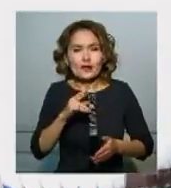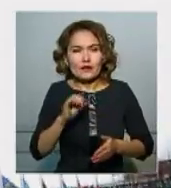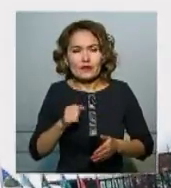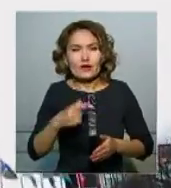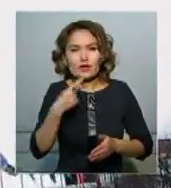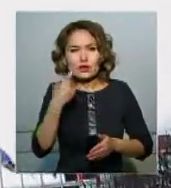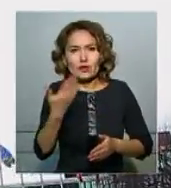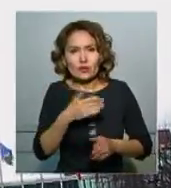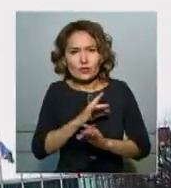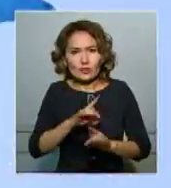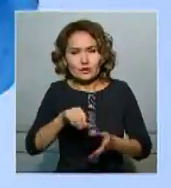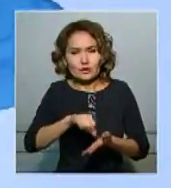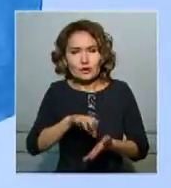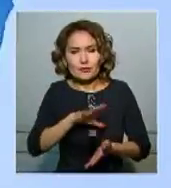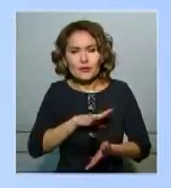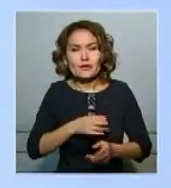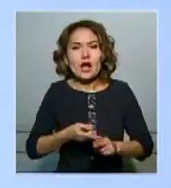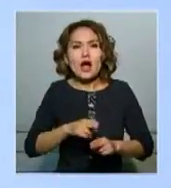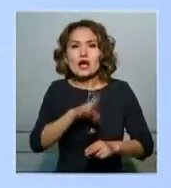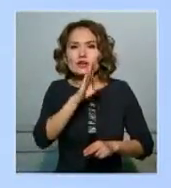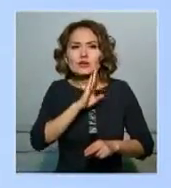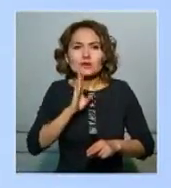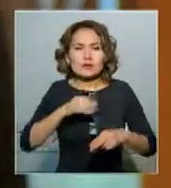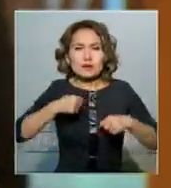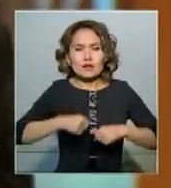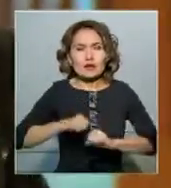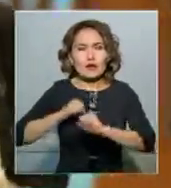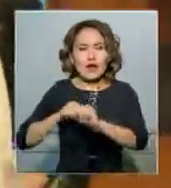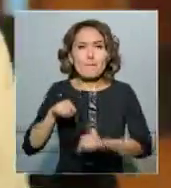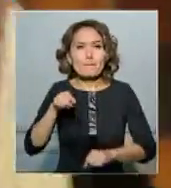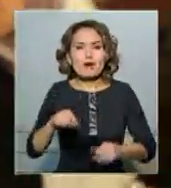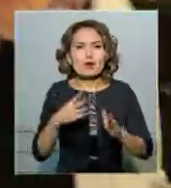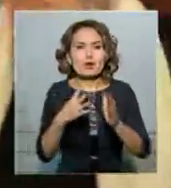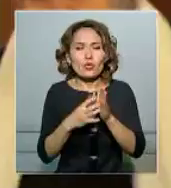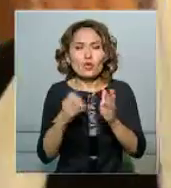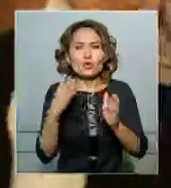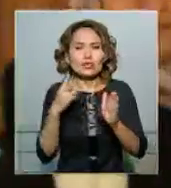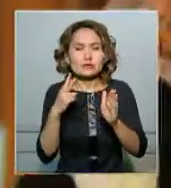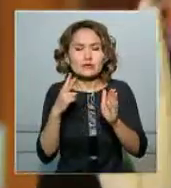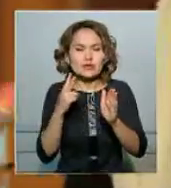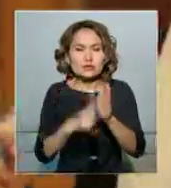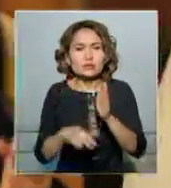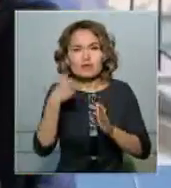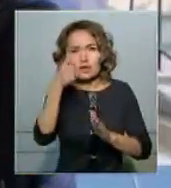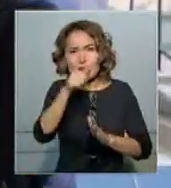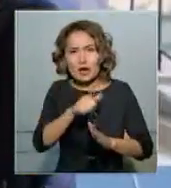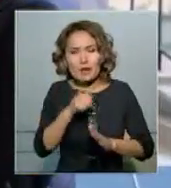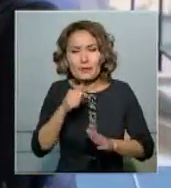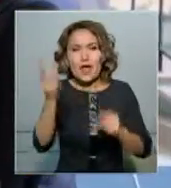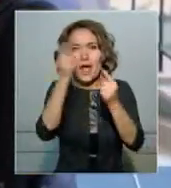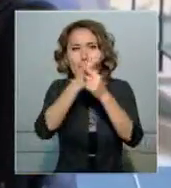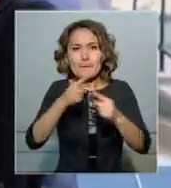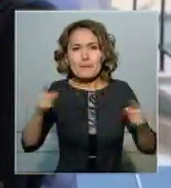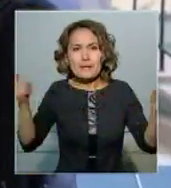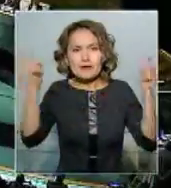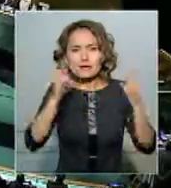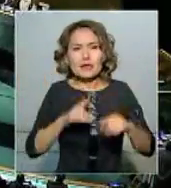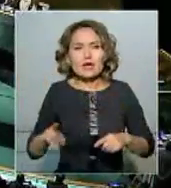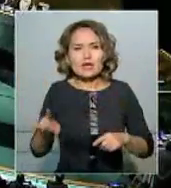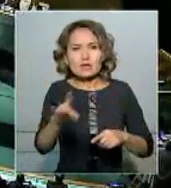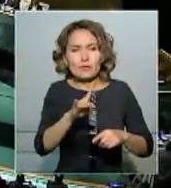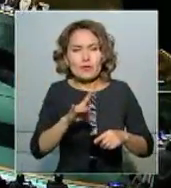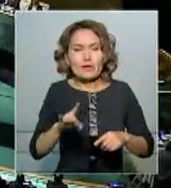Гендерлік теңдік туралы мәселе кең ауқымда алғаш рет 1975 жылы Мексикада өткен бірінші дүниежүзілік әйелдер конференциясында